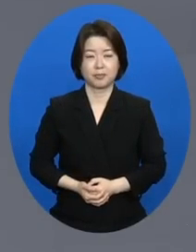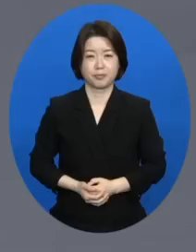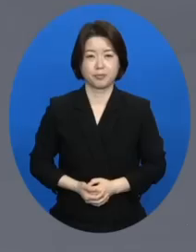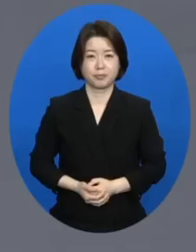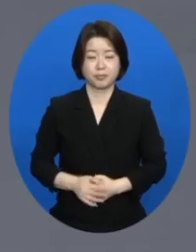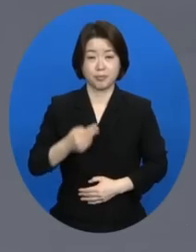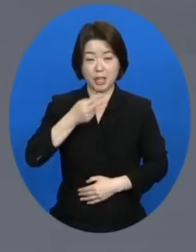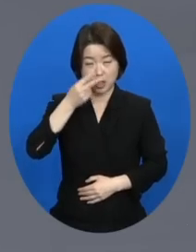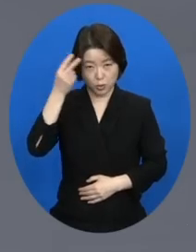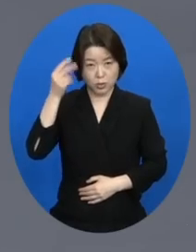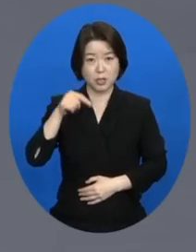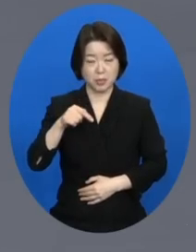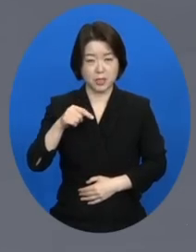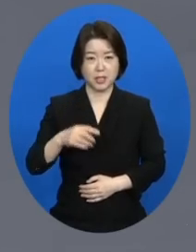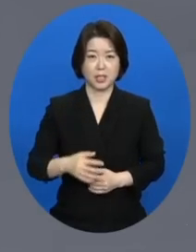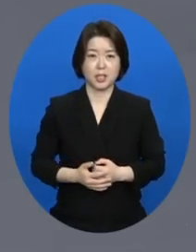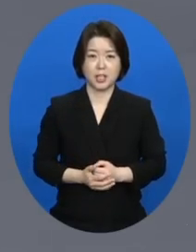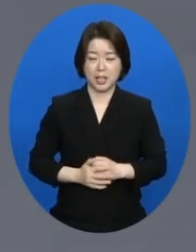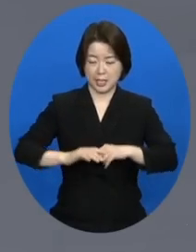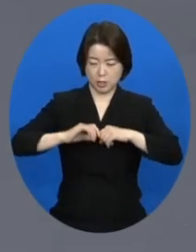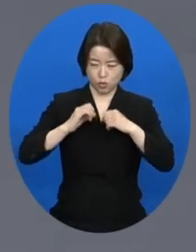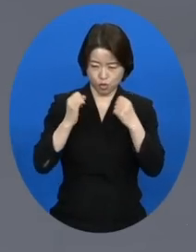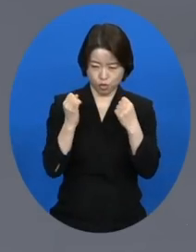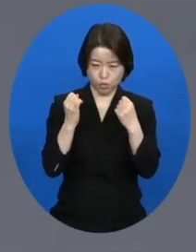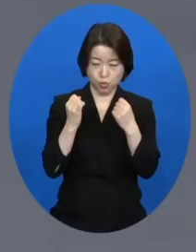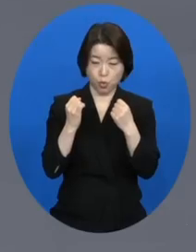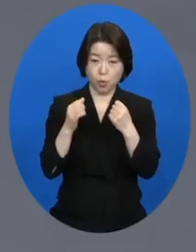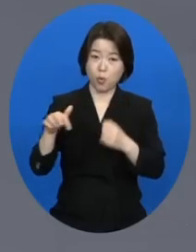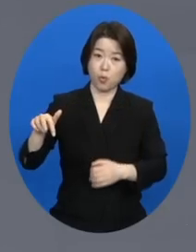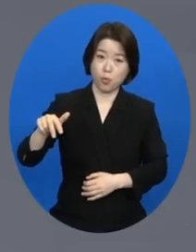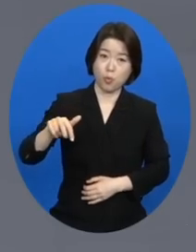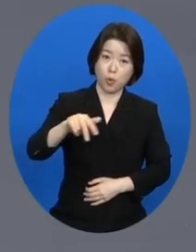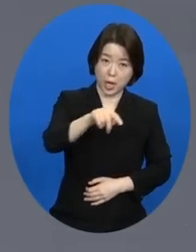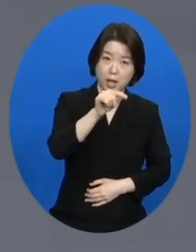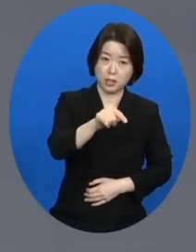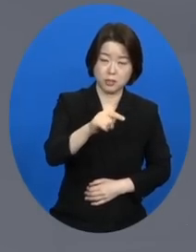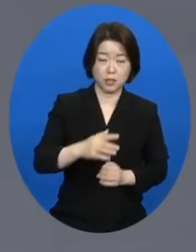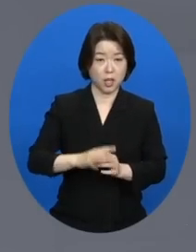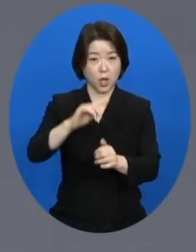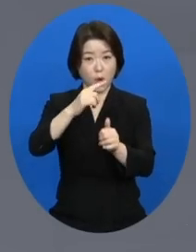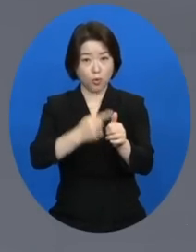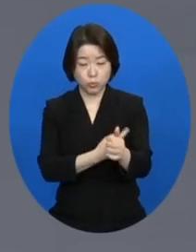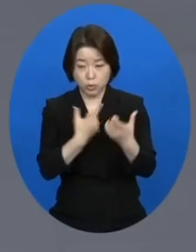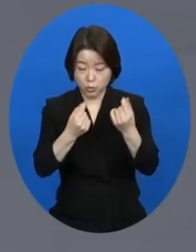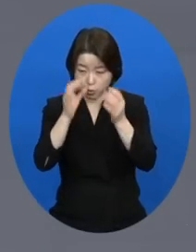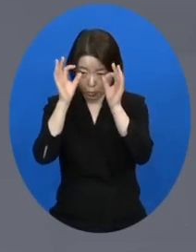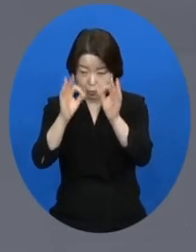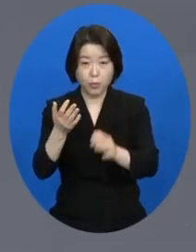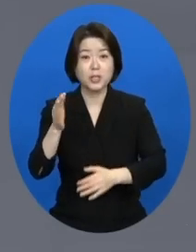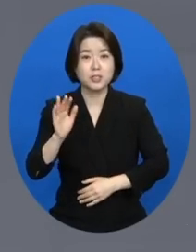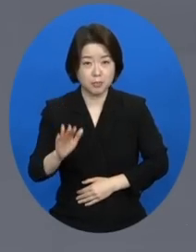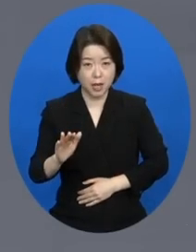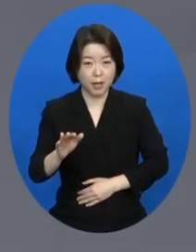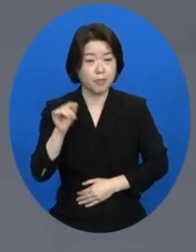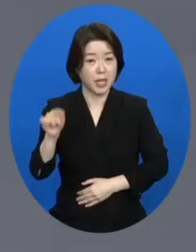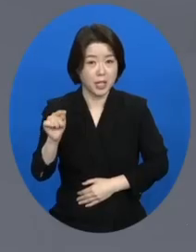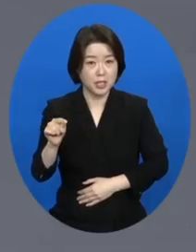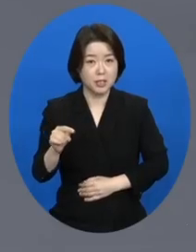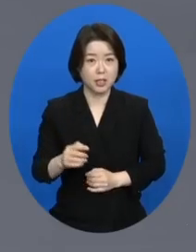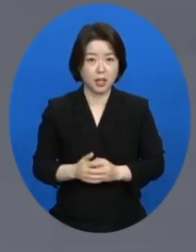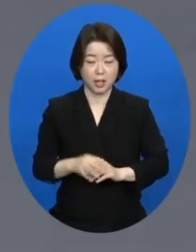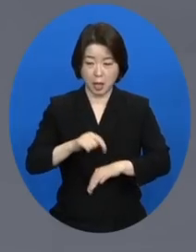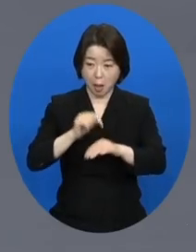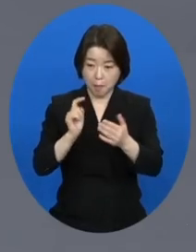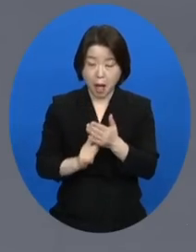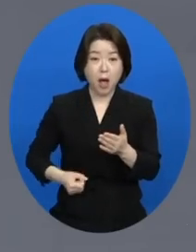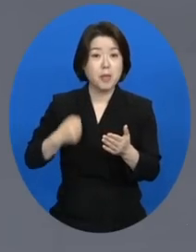그 요셉이 순종해서 간 것이요, 우연 같은데 이 마음의